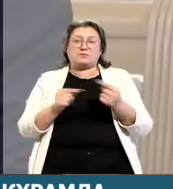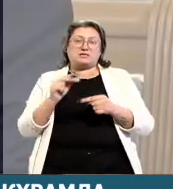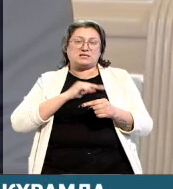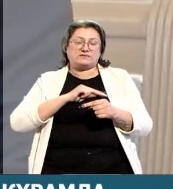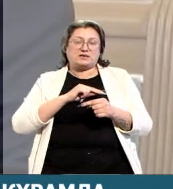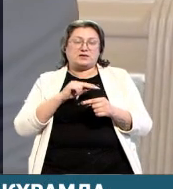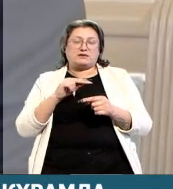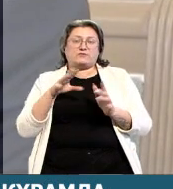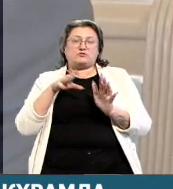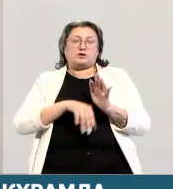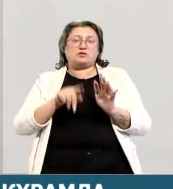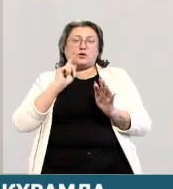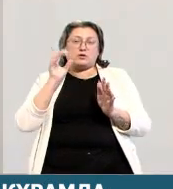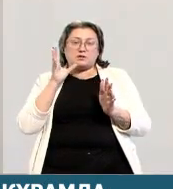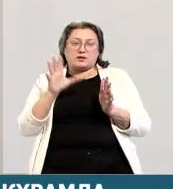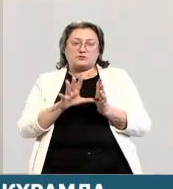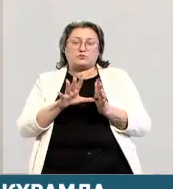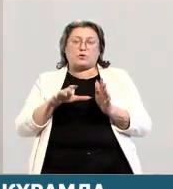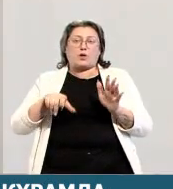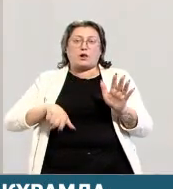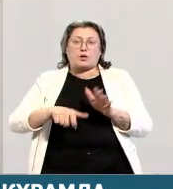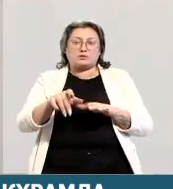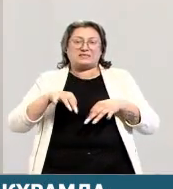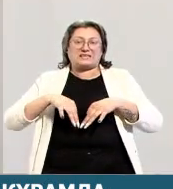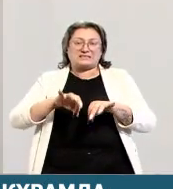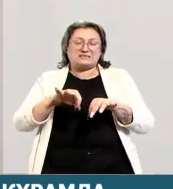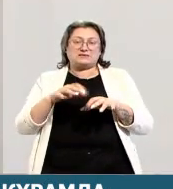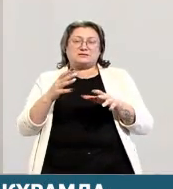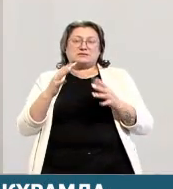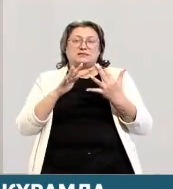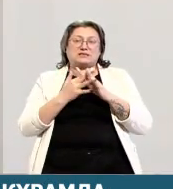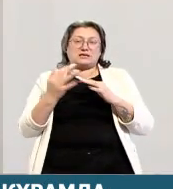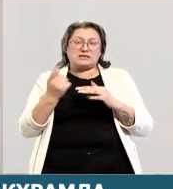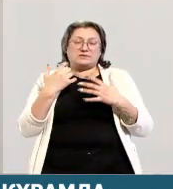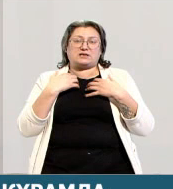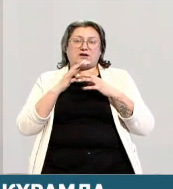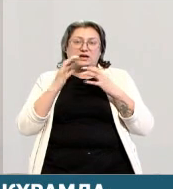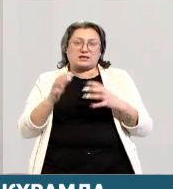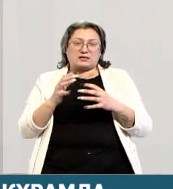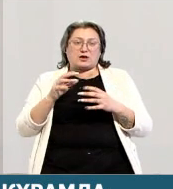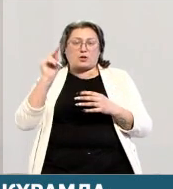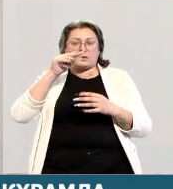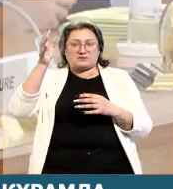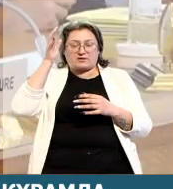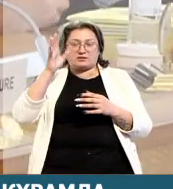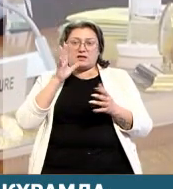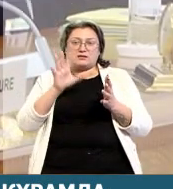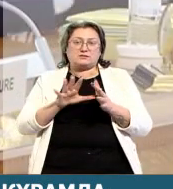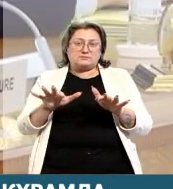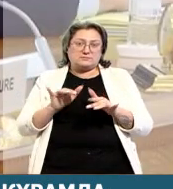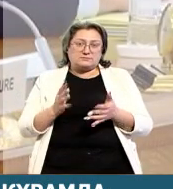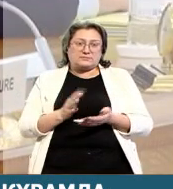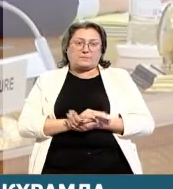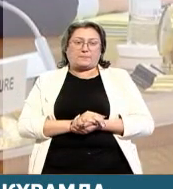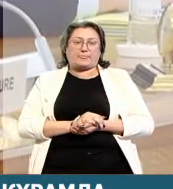француз мәдениеті мен тілін Қазақстанда ілгерілету қажет екенін айтты. Өз кезегінде Эммануэль Макрон екі ел арасындағы стратегиялық